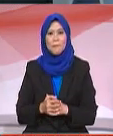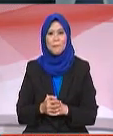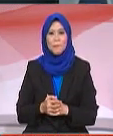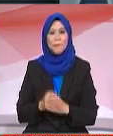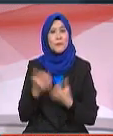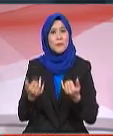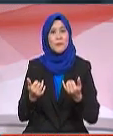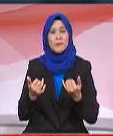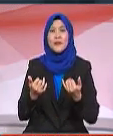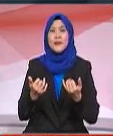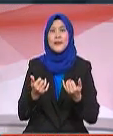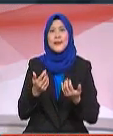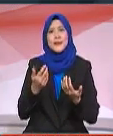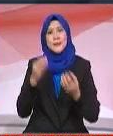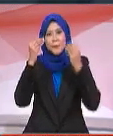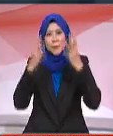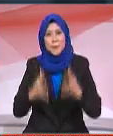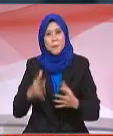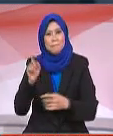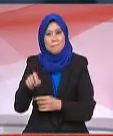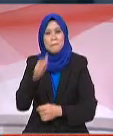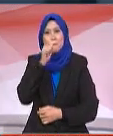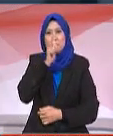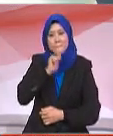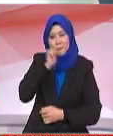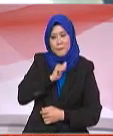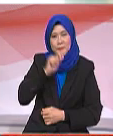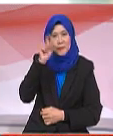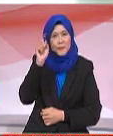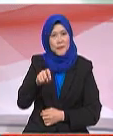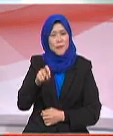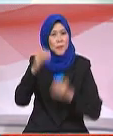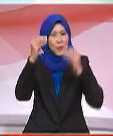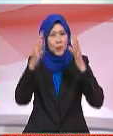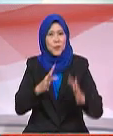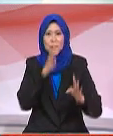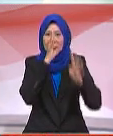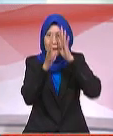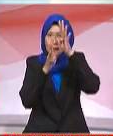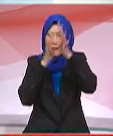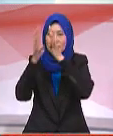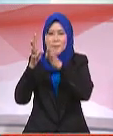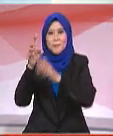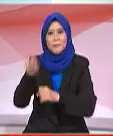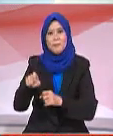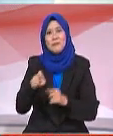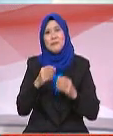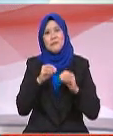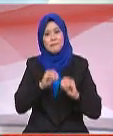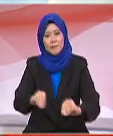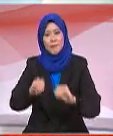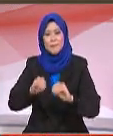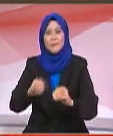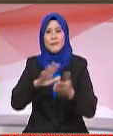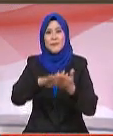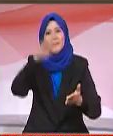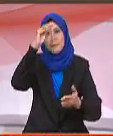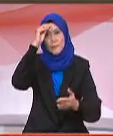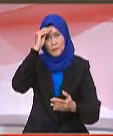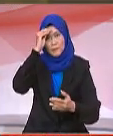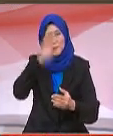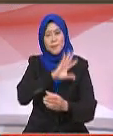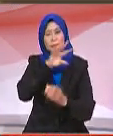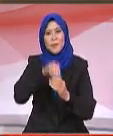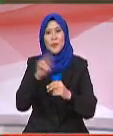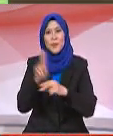sahaja menuntut tahap kesabaran guru-guru, malah memerlukan guru-guru lebih kreatif mengendalikan sesi pengajaran dan pembelajaran